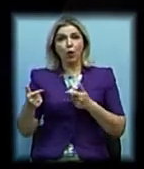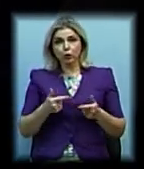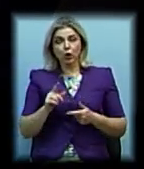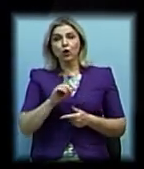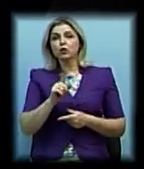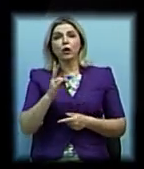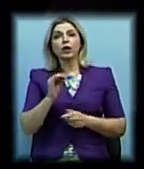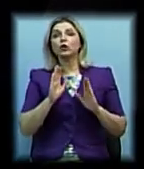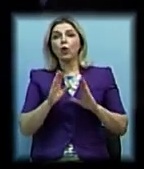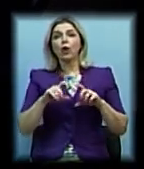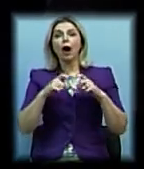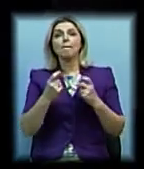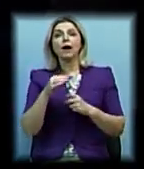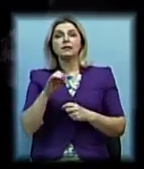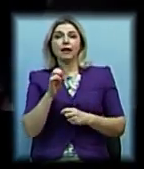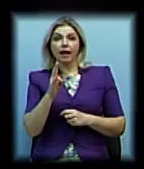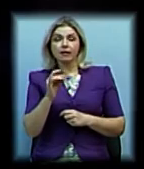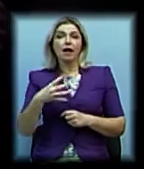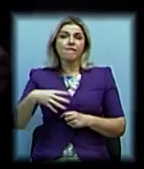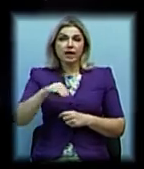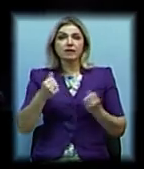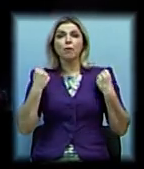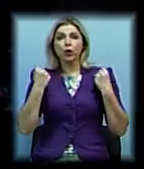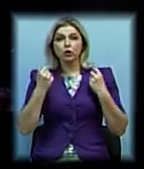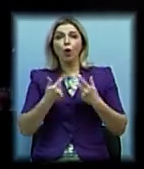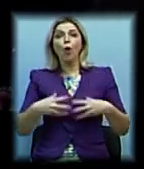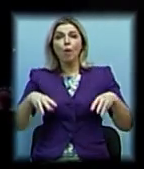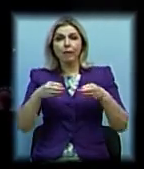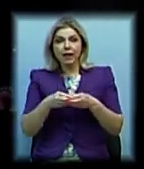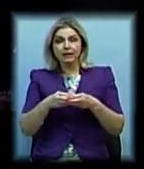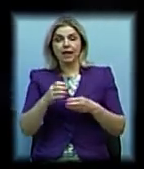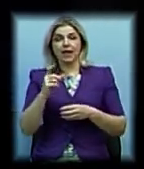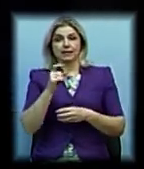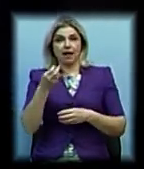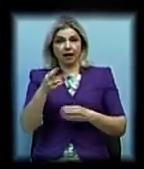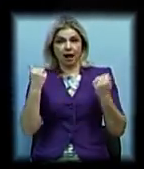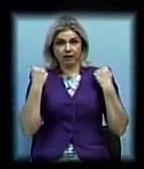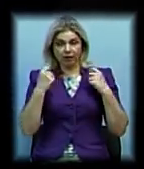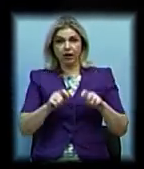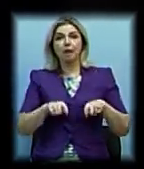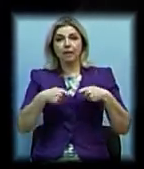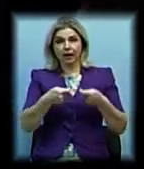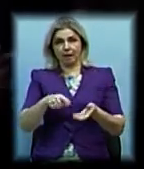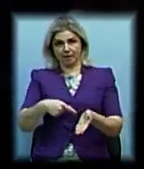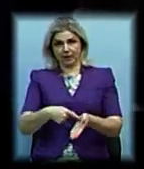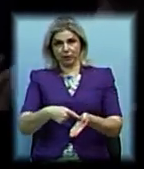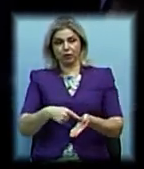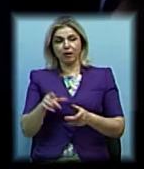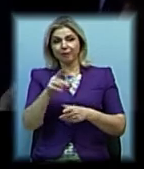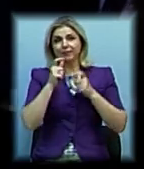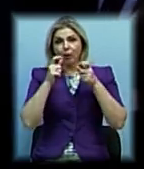лише басейн, але весь спортивний комплекс «Зорі» передали місту. Ура!